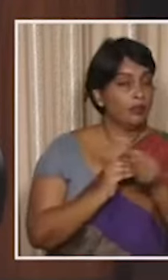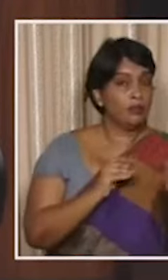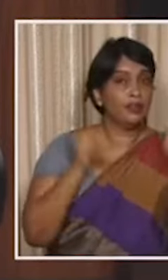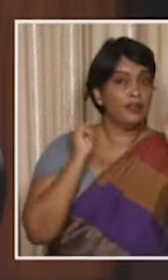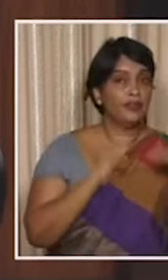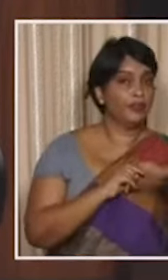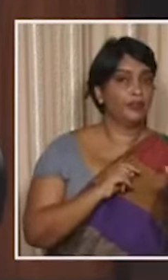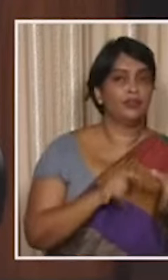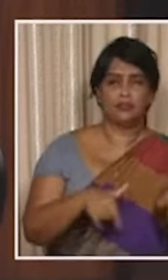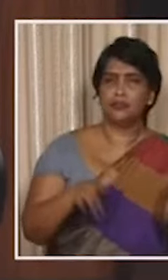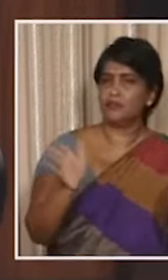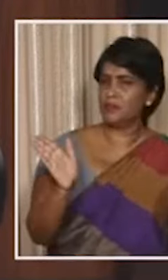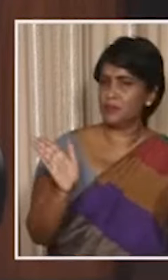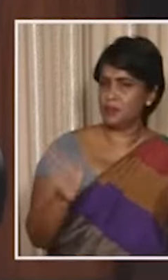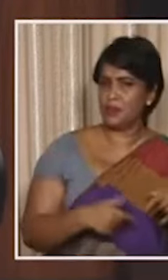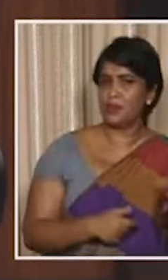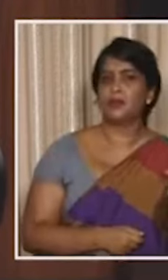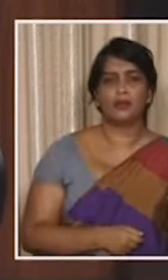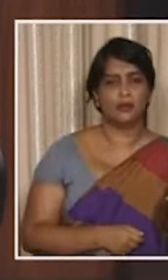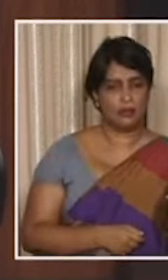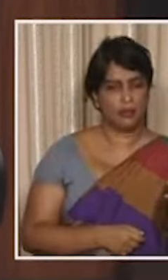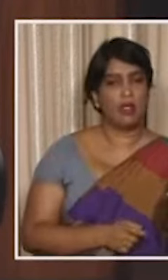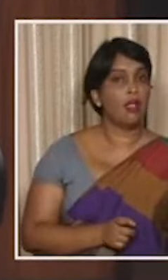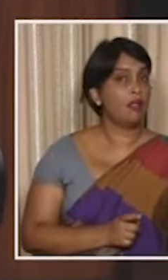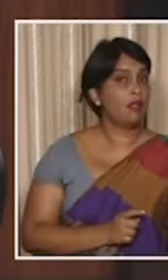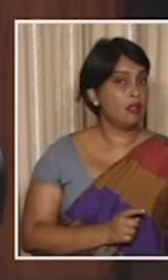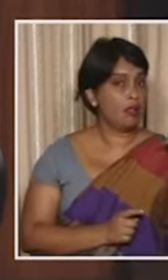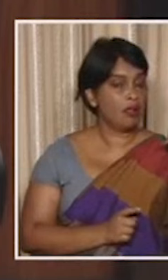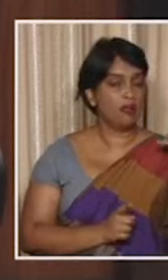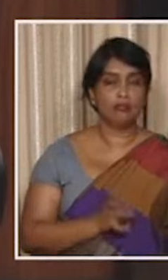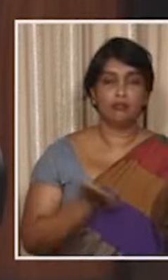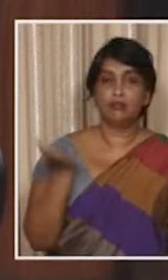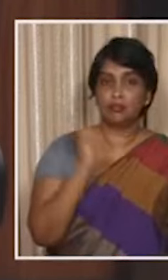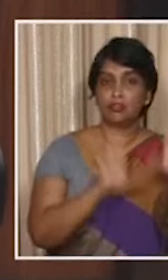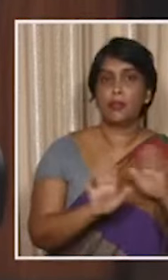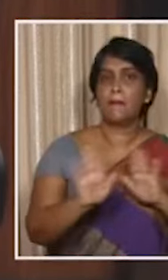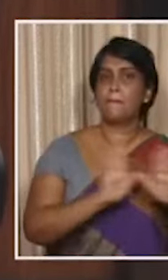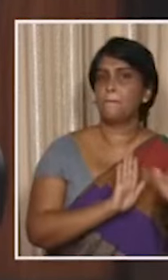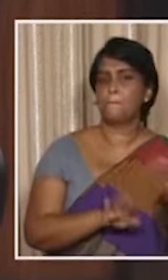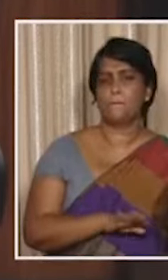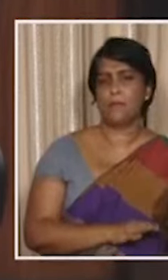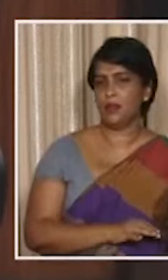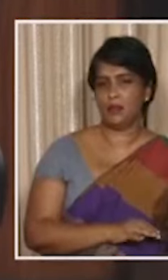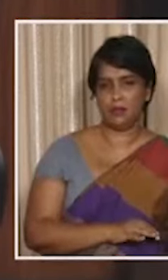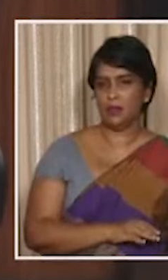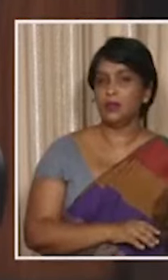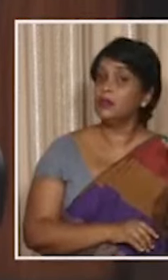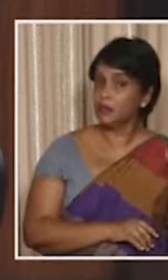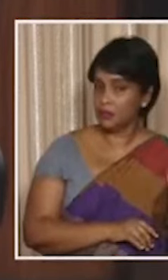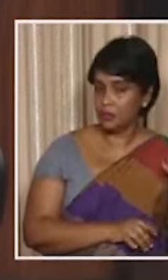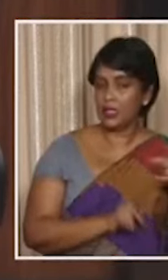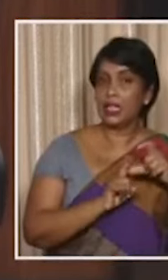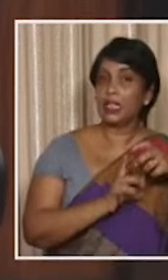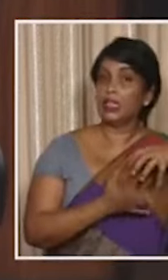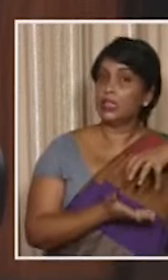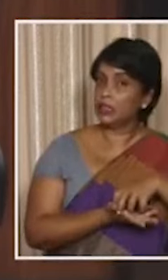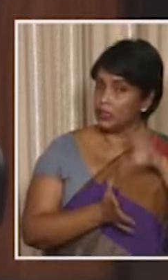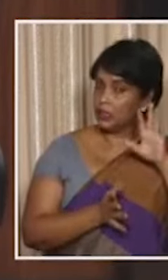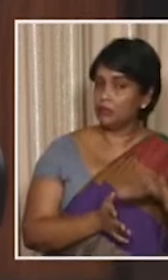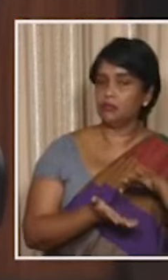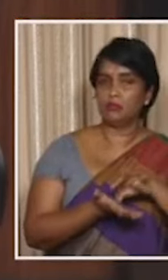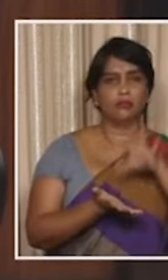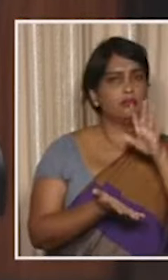மைதானம் இன்னும் அந்த இராணுவ முகாமினுடைய கட்டுப்பாட்டிலே தான் இருக்கின்றது. இது தொடர்பாக மாவட்ட மட்டத்திலே கூட தீர்மானம் எடுத்து அனுப்பப்பட்டிருக்கு,